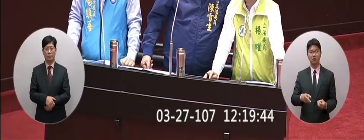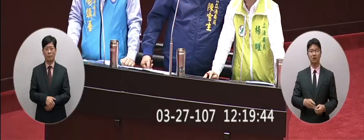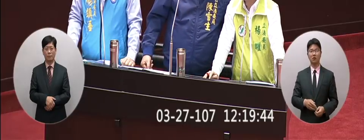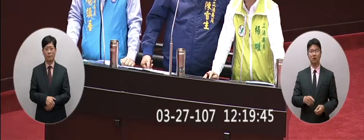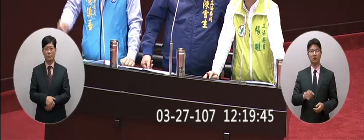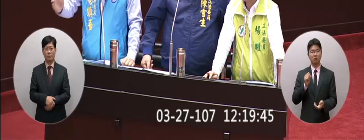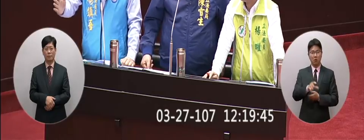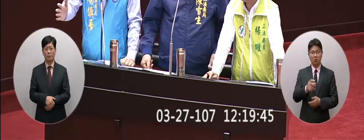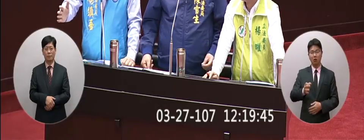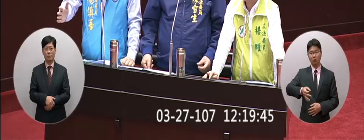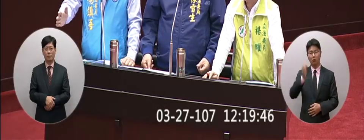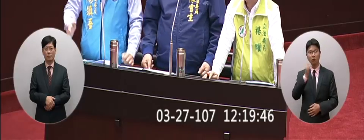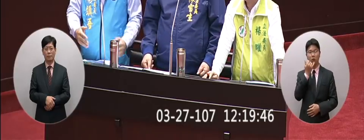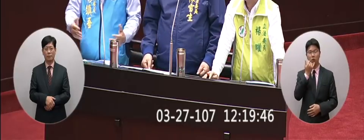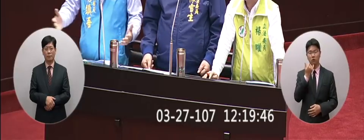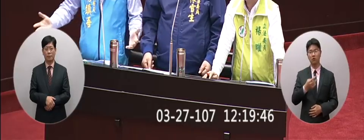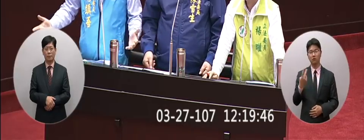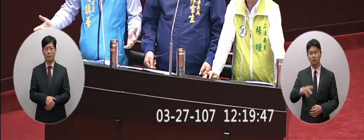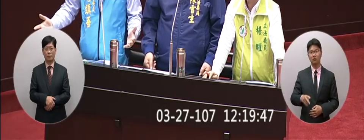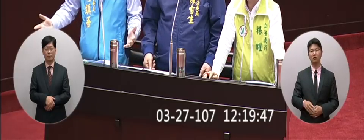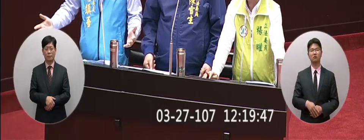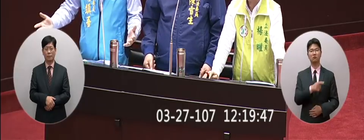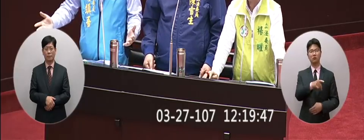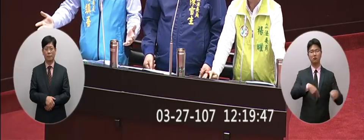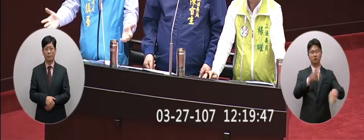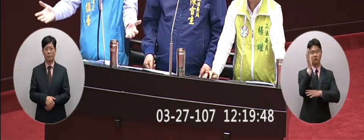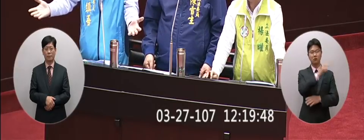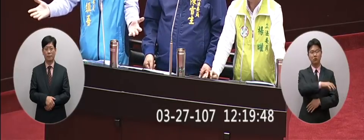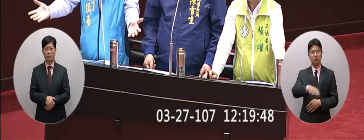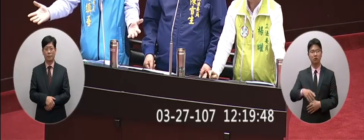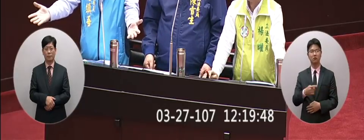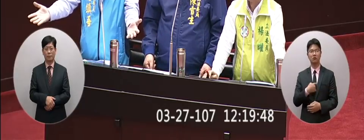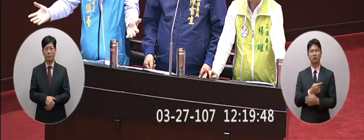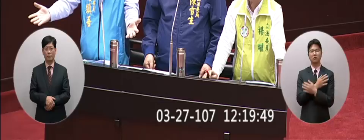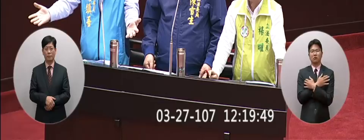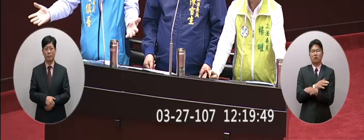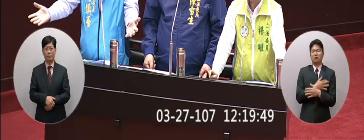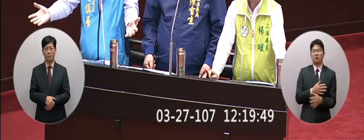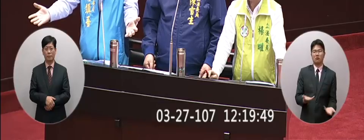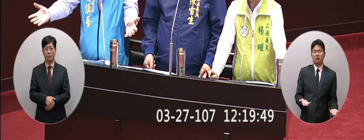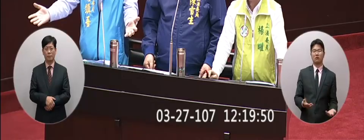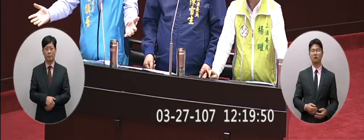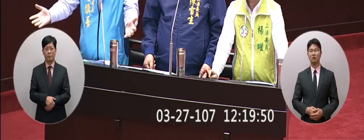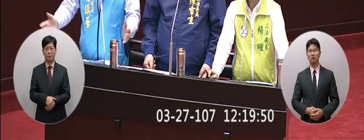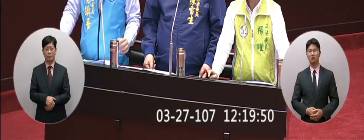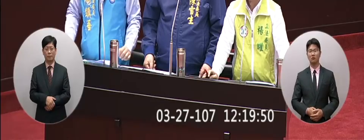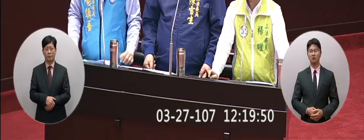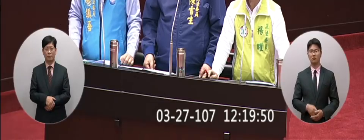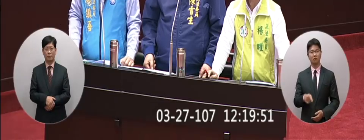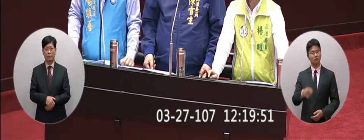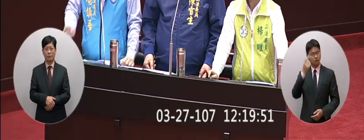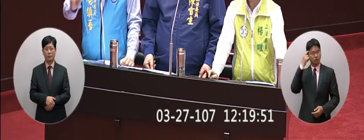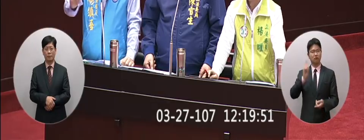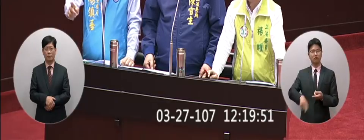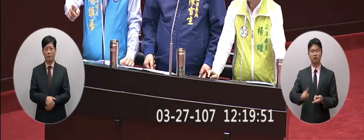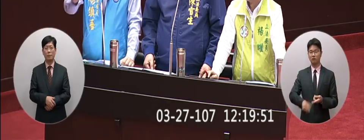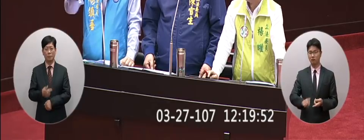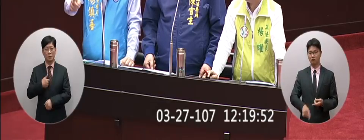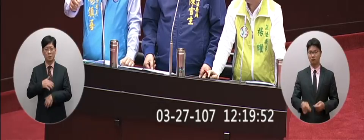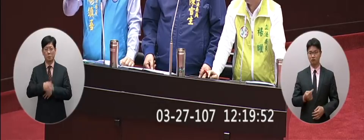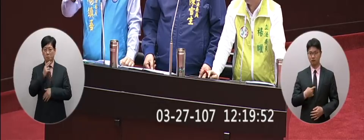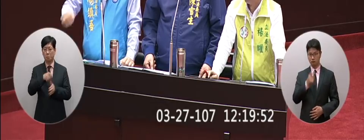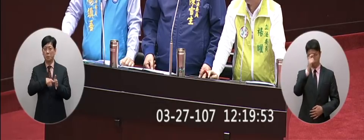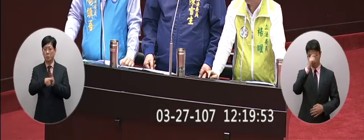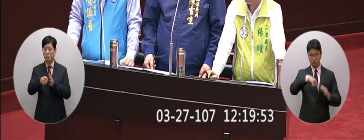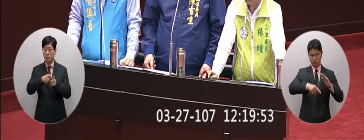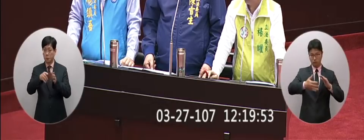电价，而各单位却又两手一摊，默许了这样的发生？这是不合理的现象。 我 希望